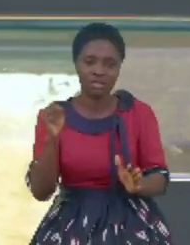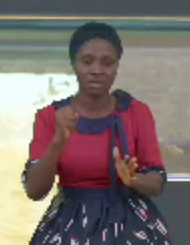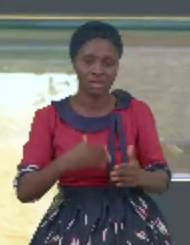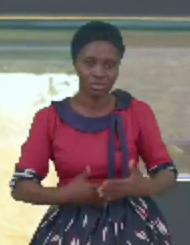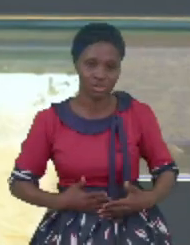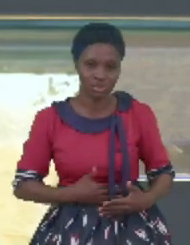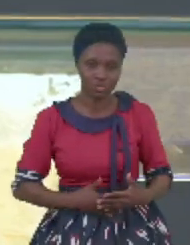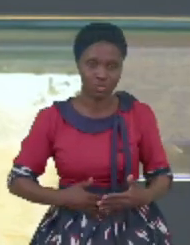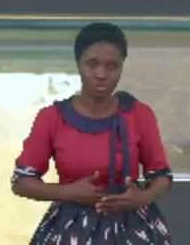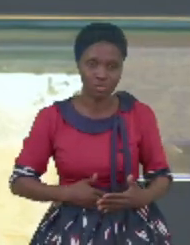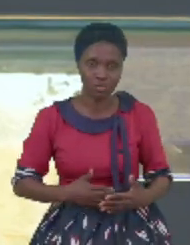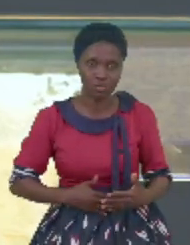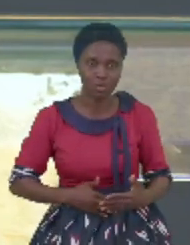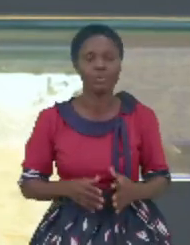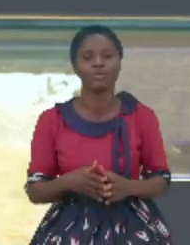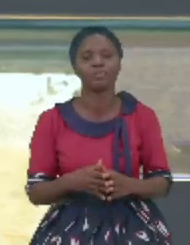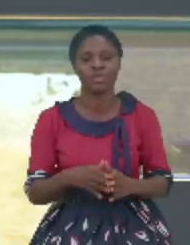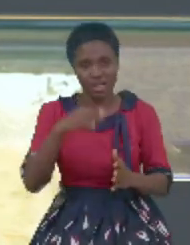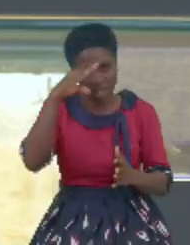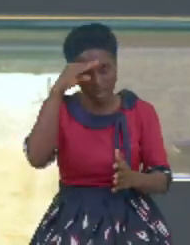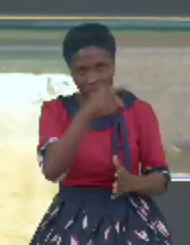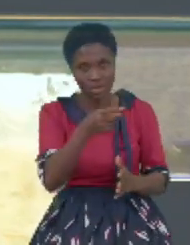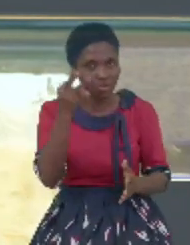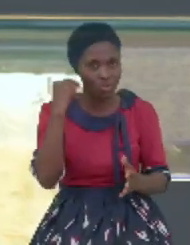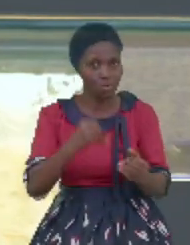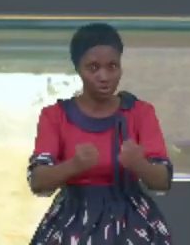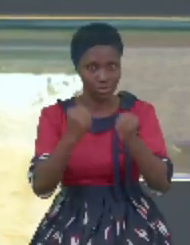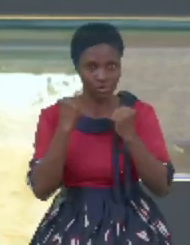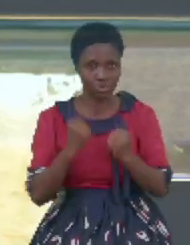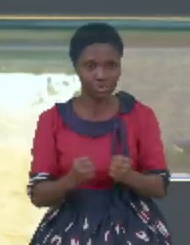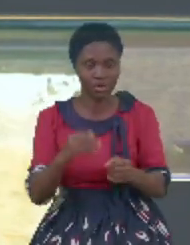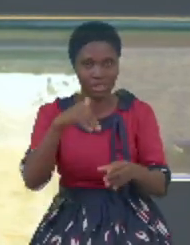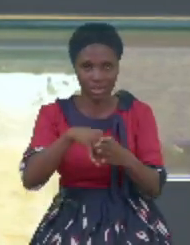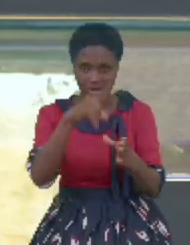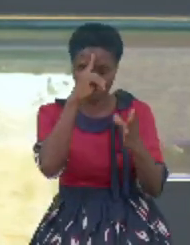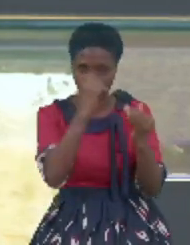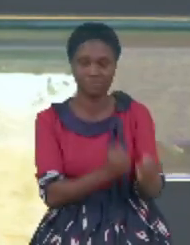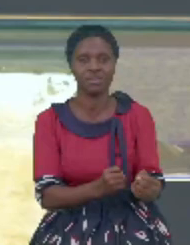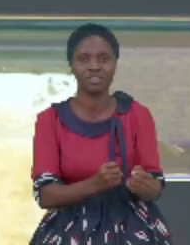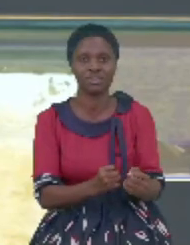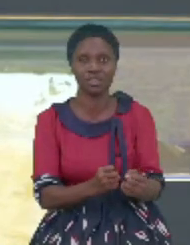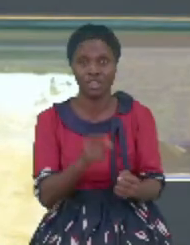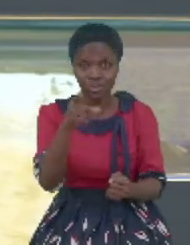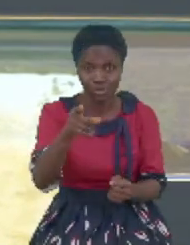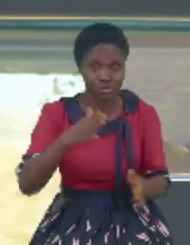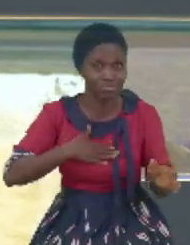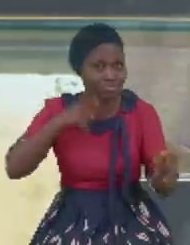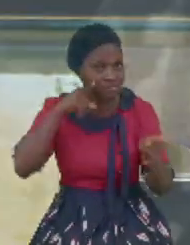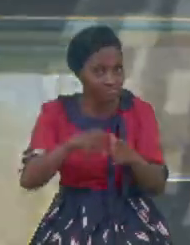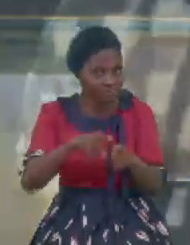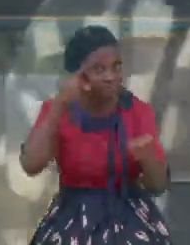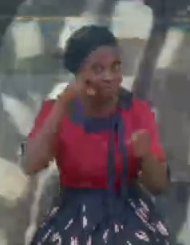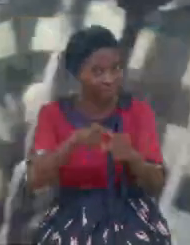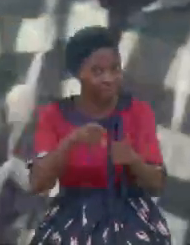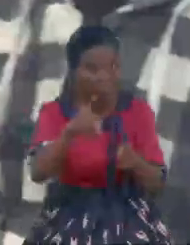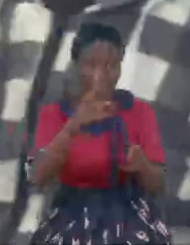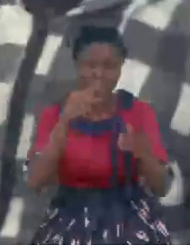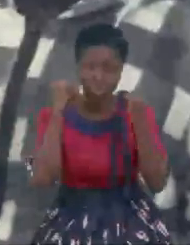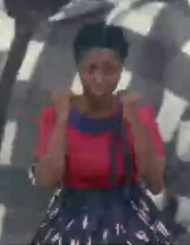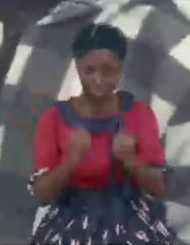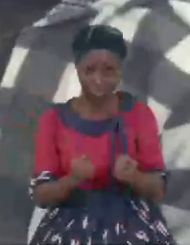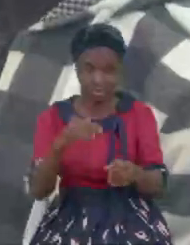de Dieu. Mais il fut fortifié par la foi. Quelqu'un là-bas est fortifié par la foi. Mon frère là-bas, tu es fortifié par la